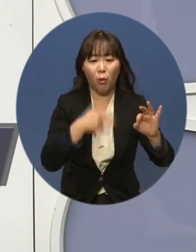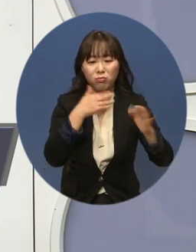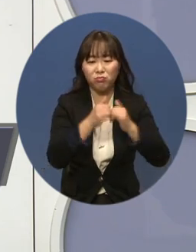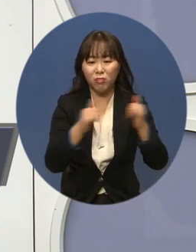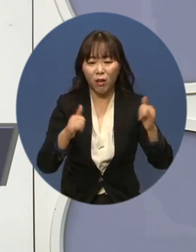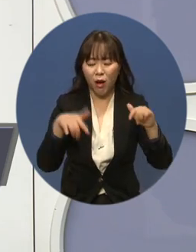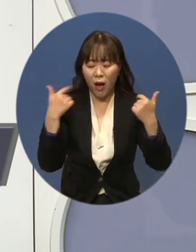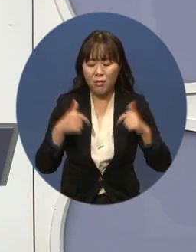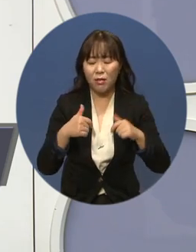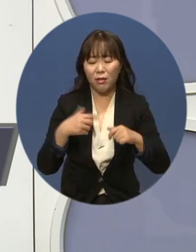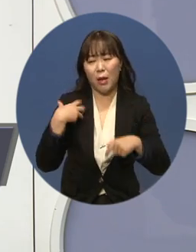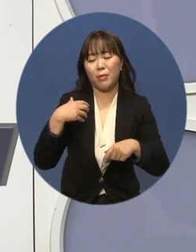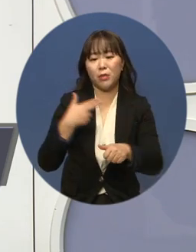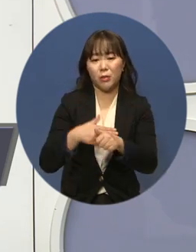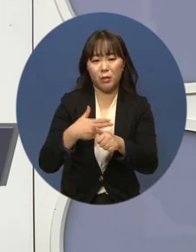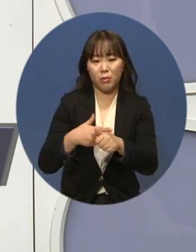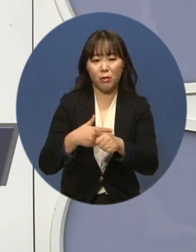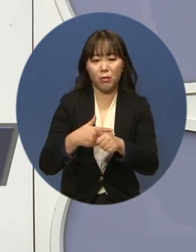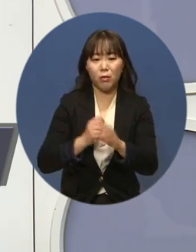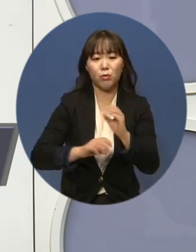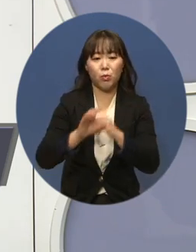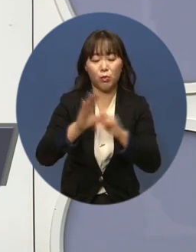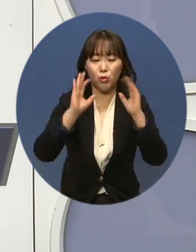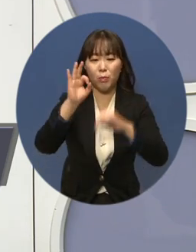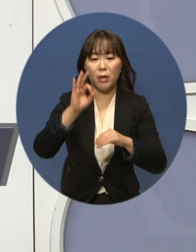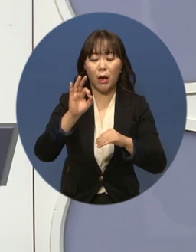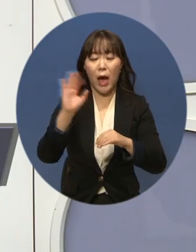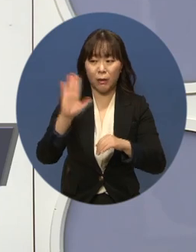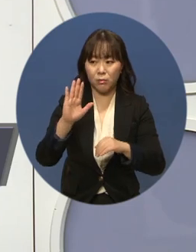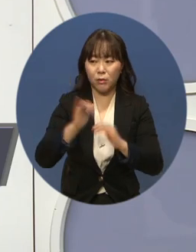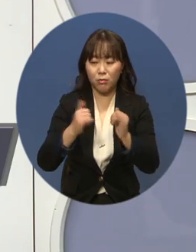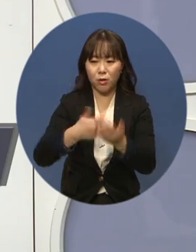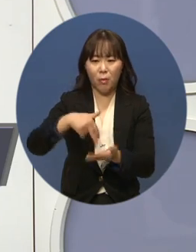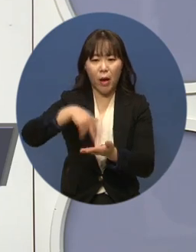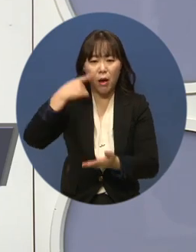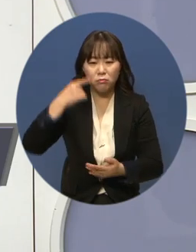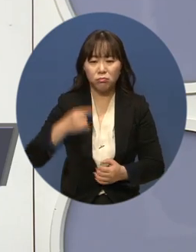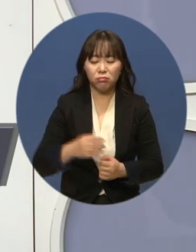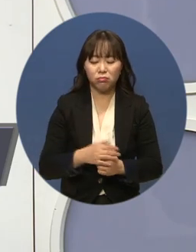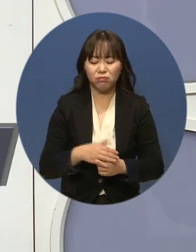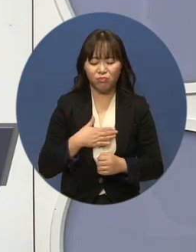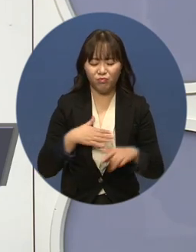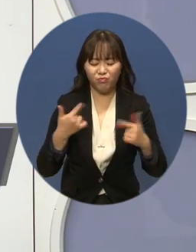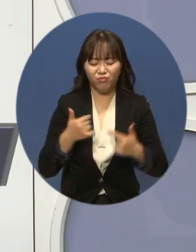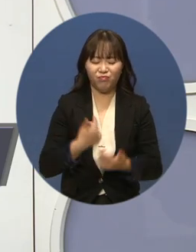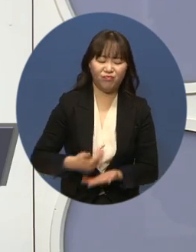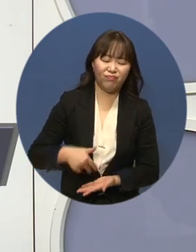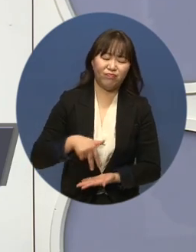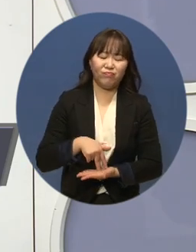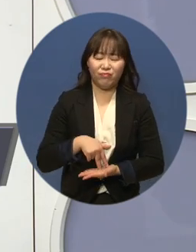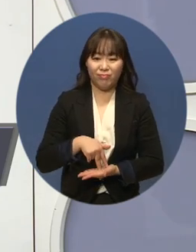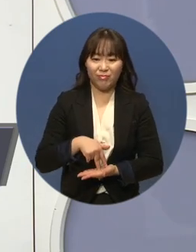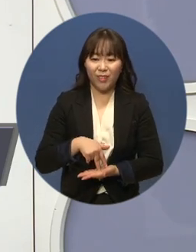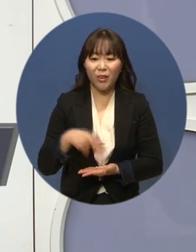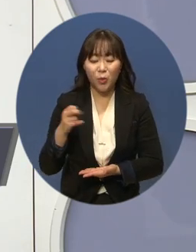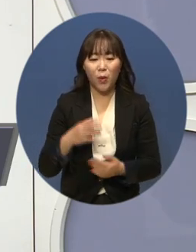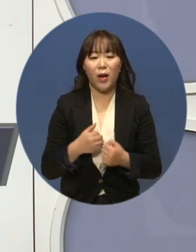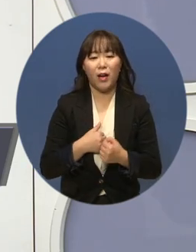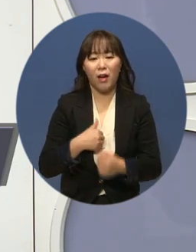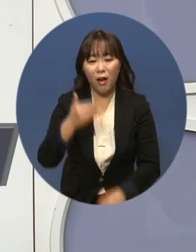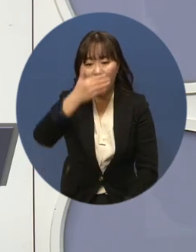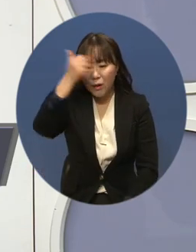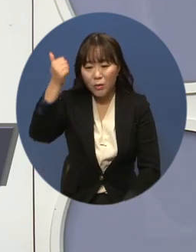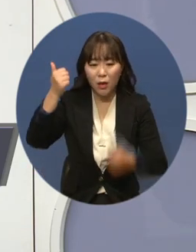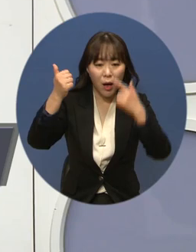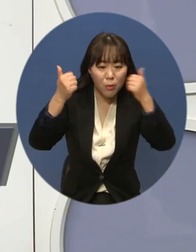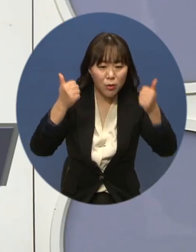담임 선생님이 보충 수업비 안 내는 학생 서봐 이렇게 하면 늘 저는 서고 그랬거든요. 그리고 또 할아버지하고